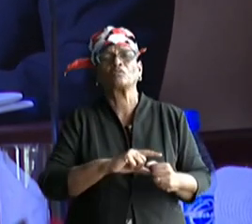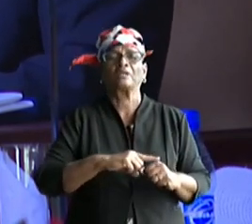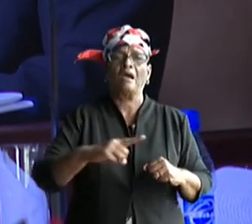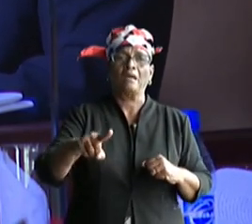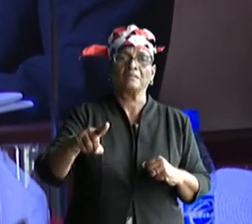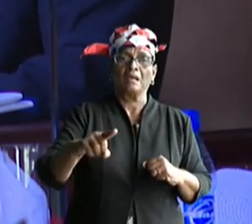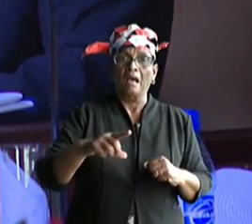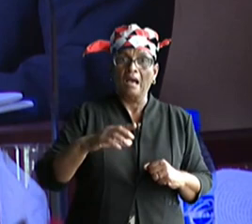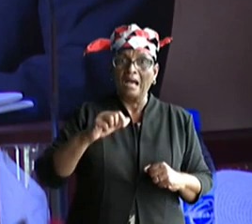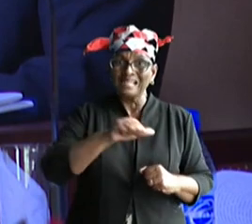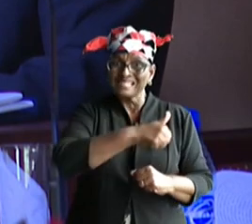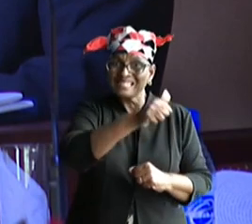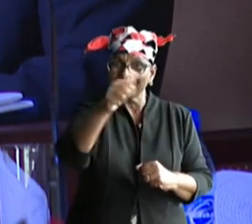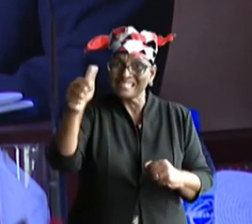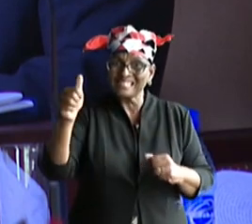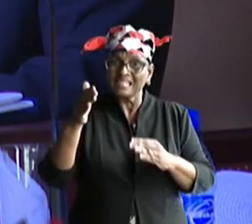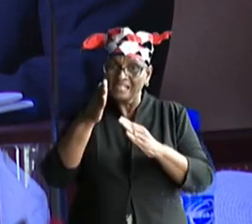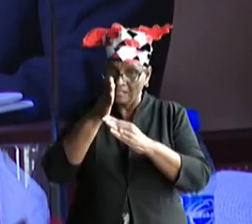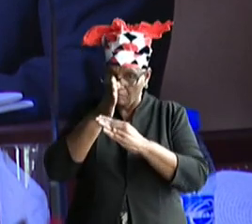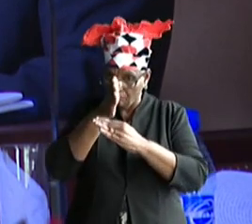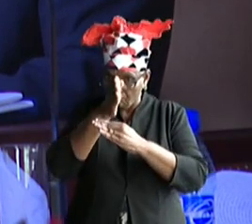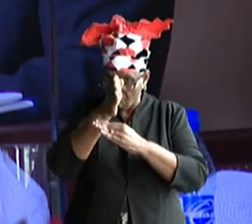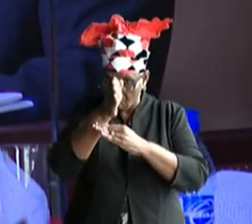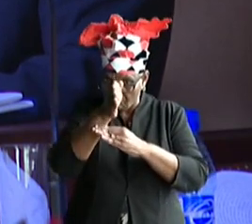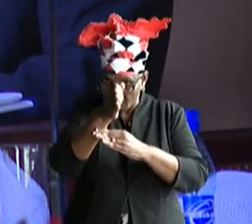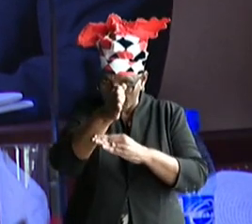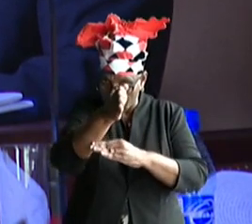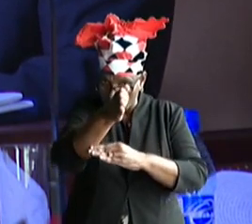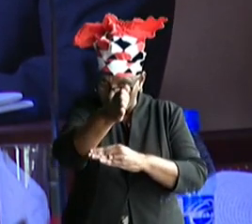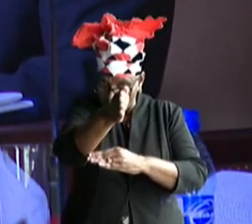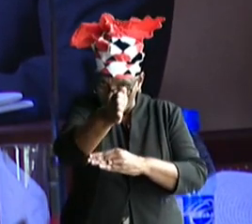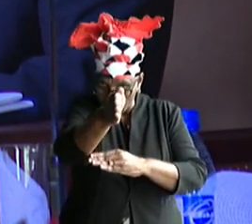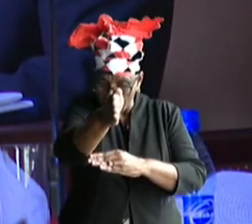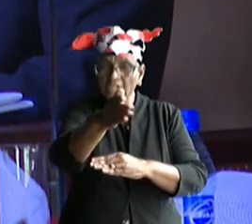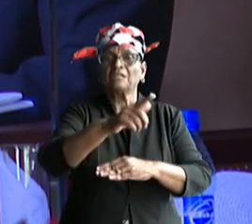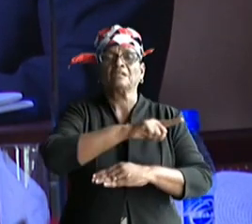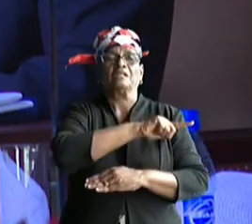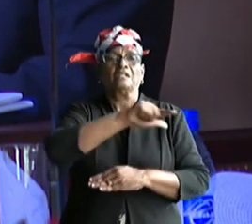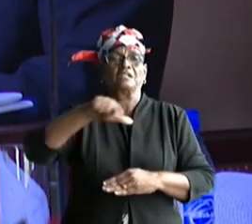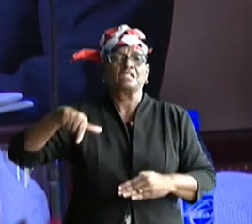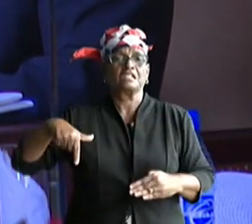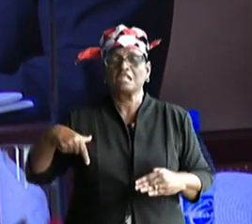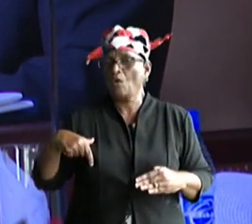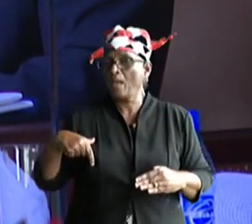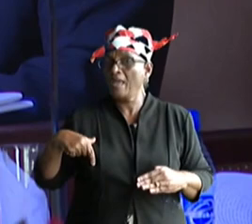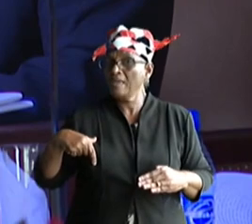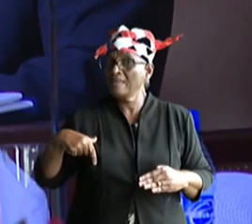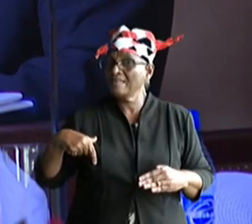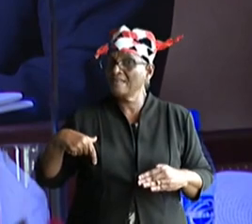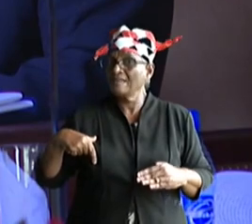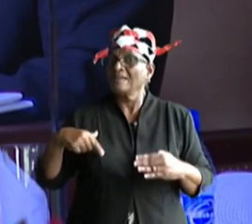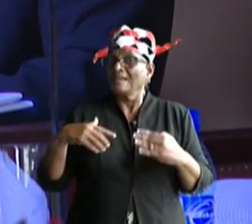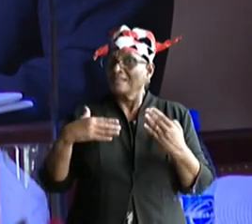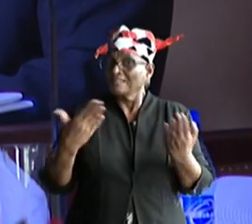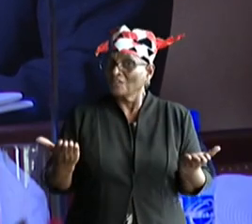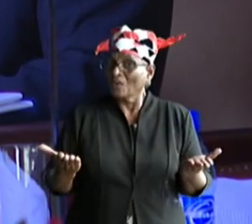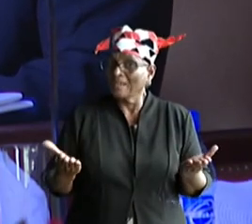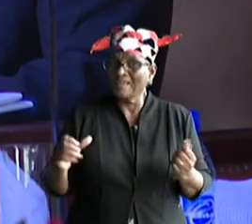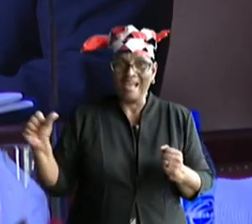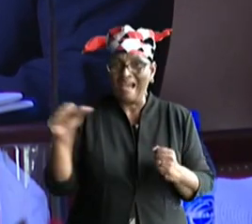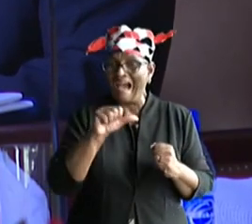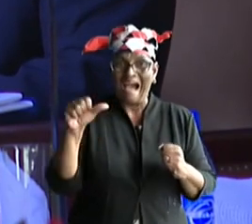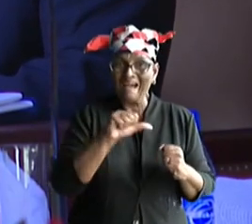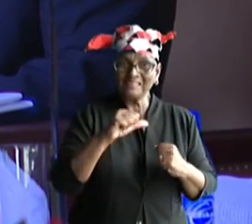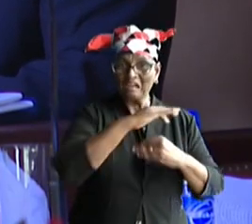alle neuzen nu daadwerkelijk dezelfde richting opgaan, zijn we er over niet al te lang door geen enkele